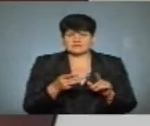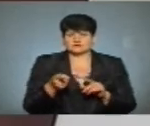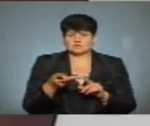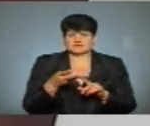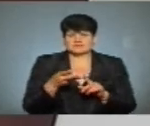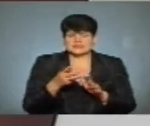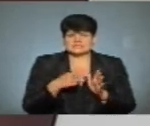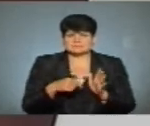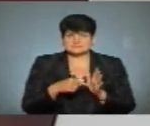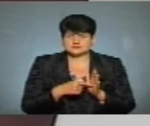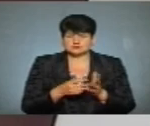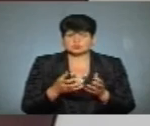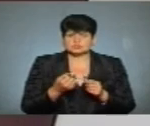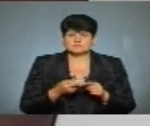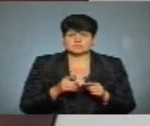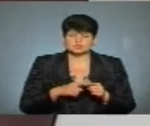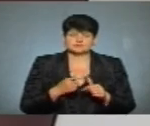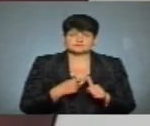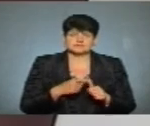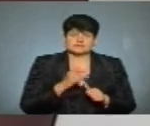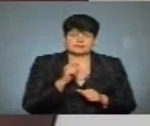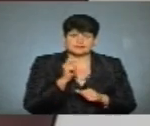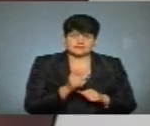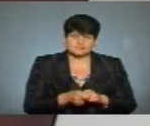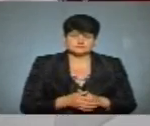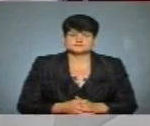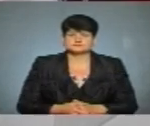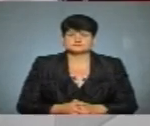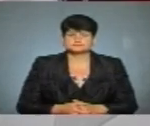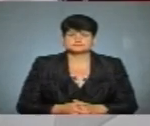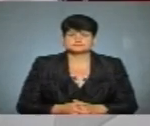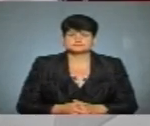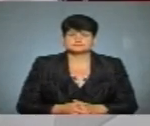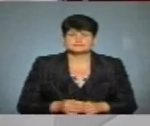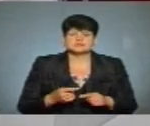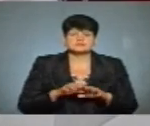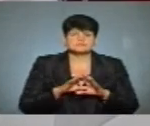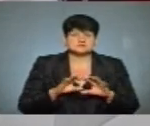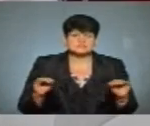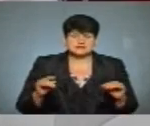яке отримало цей статус, повідомила речниця Тернопільської міськради Мар'яна Зварич. На цьому